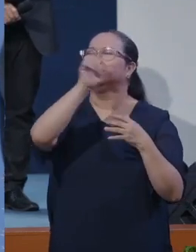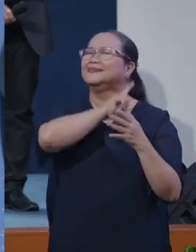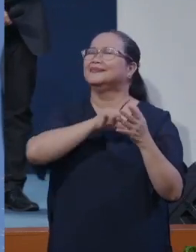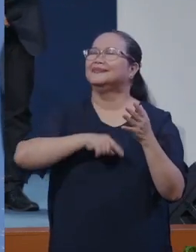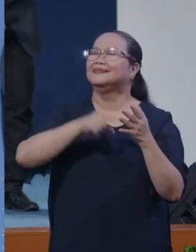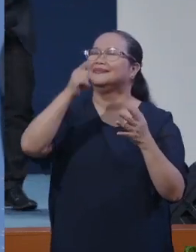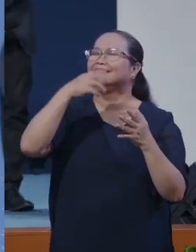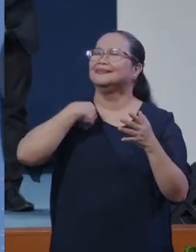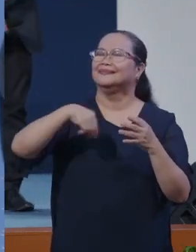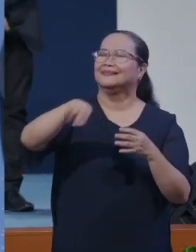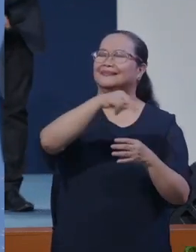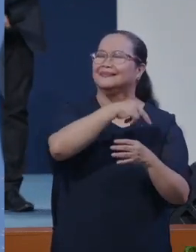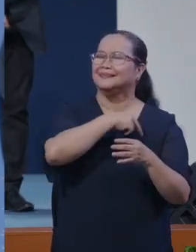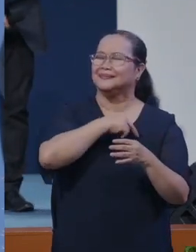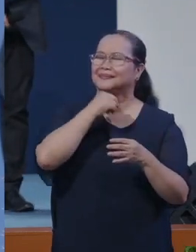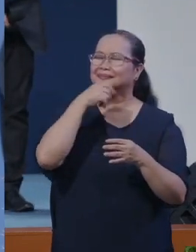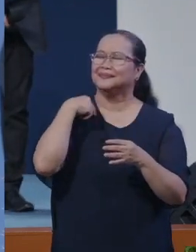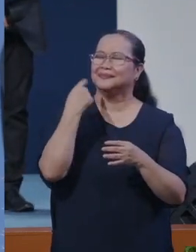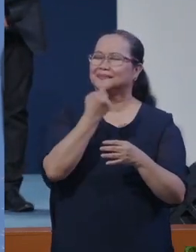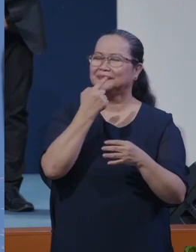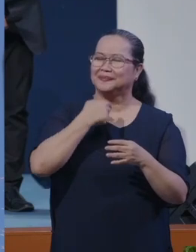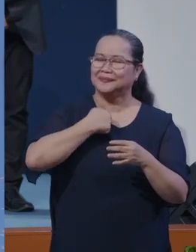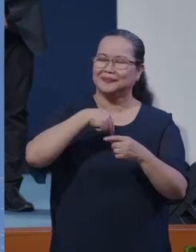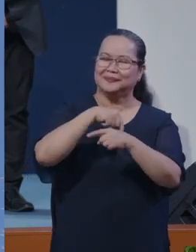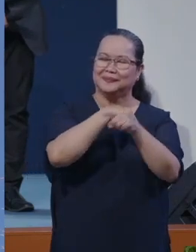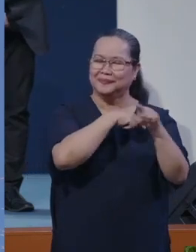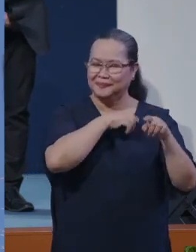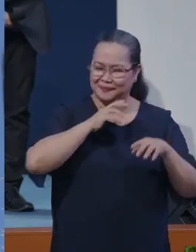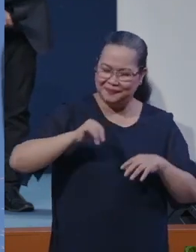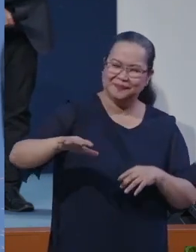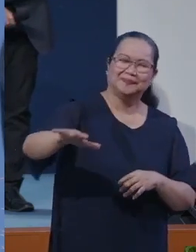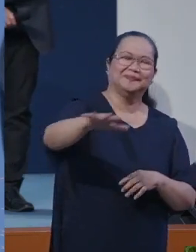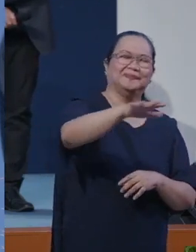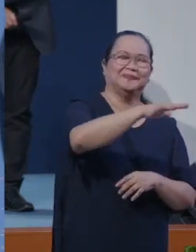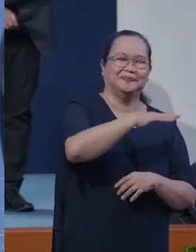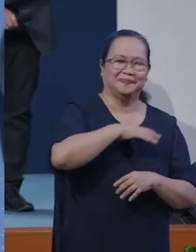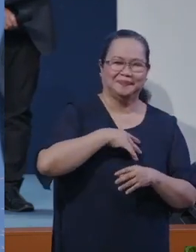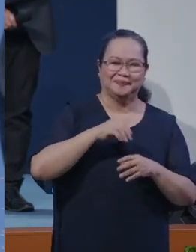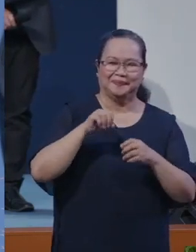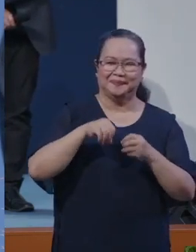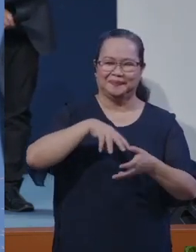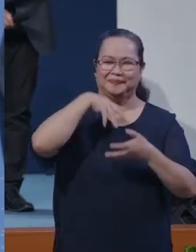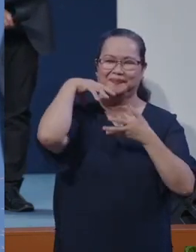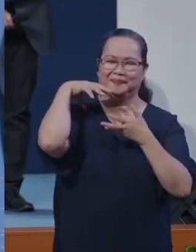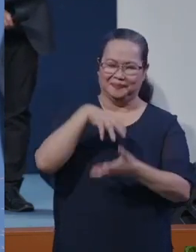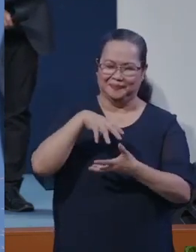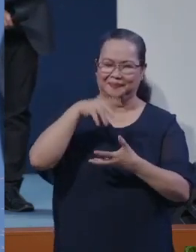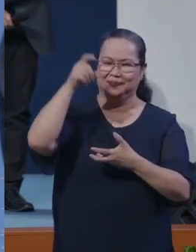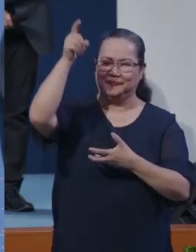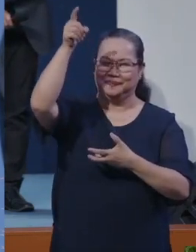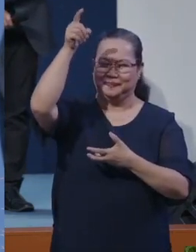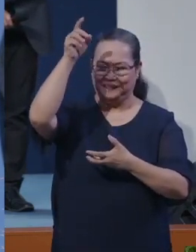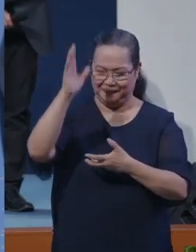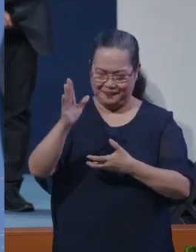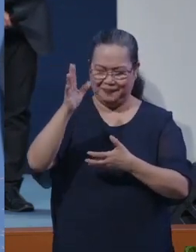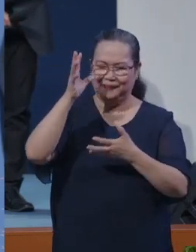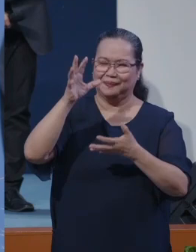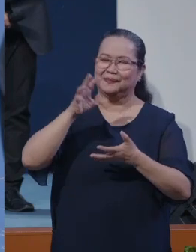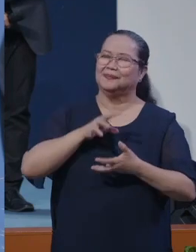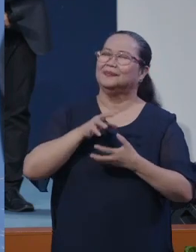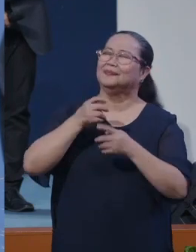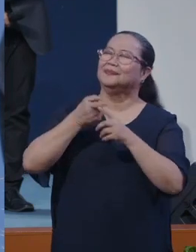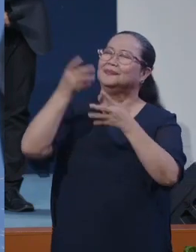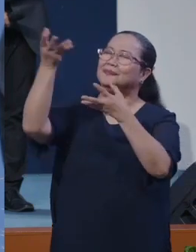kayo sa amin, hindi lang sa amin, kundi sa lahat ng aming kayamanan na sa inyo din naman po